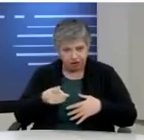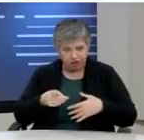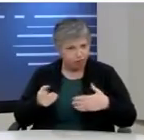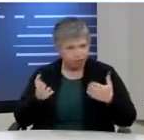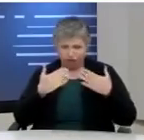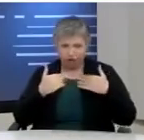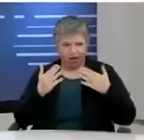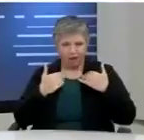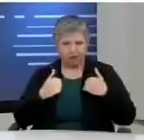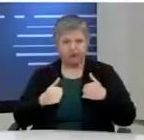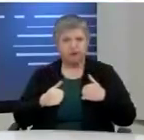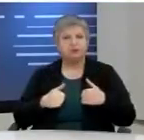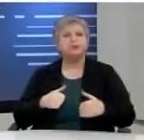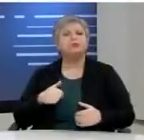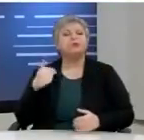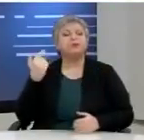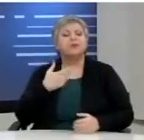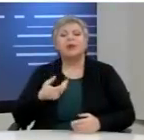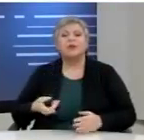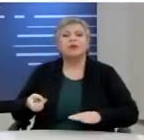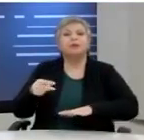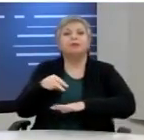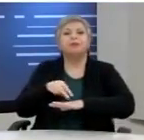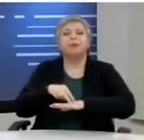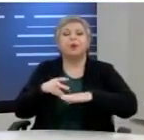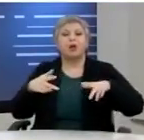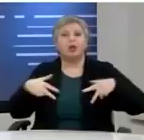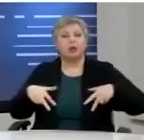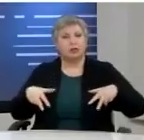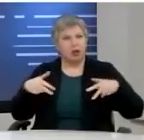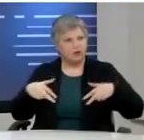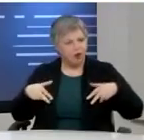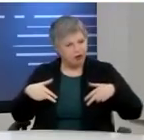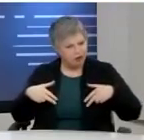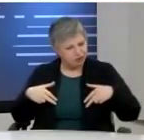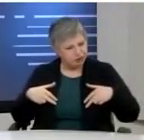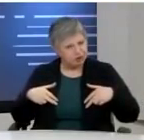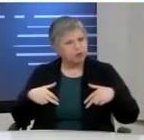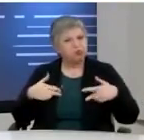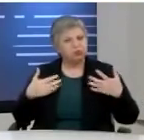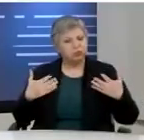Έρχεται λοιπόν η δική μας κυβέρνηση. Ησυχία, παρακαλώ. Έρχεται η δική μας κυβέρνηση